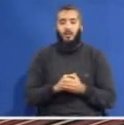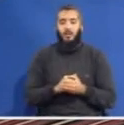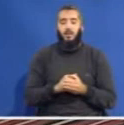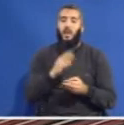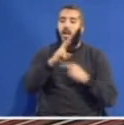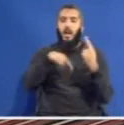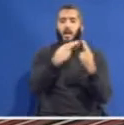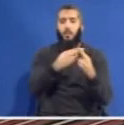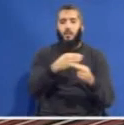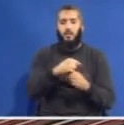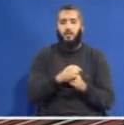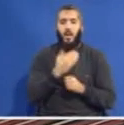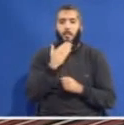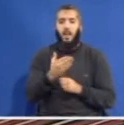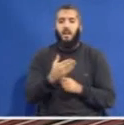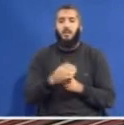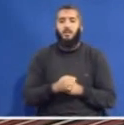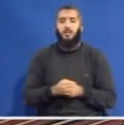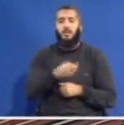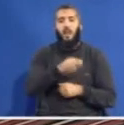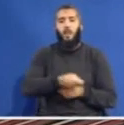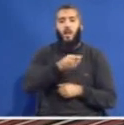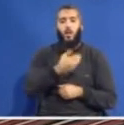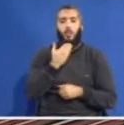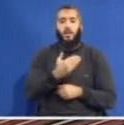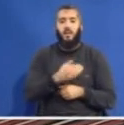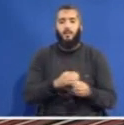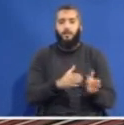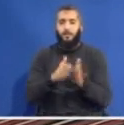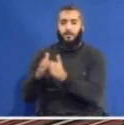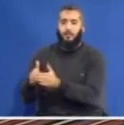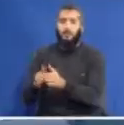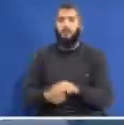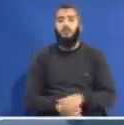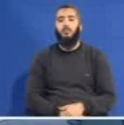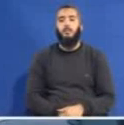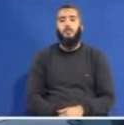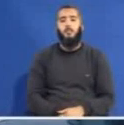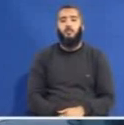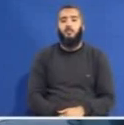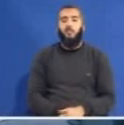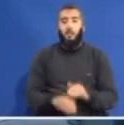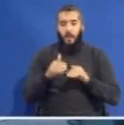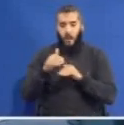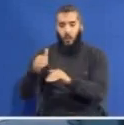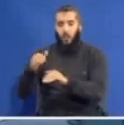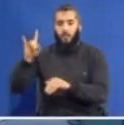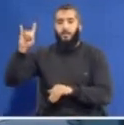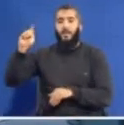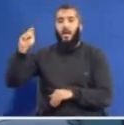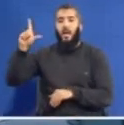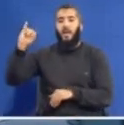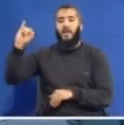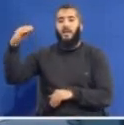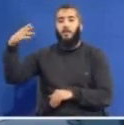شاء الله توجيه الشيخ. شكرا خويا محمد، شكرا وتحيه لنا الصطيف. شيخنا اختنا حليمه مشلف تحدثت